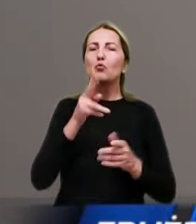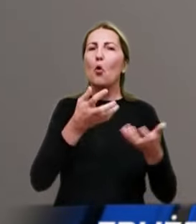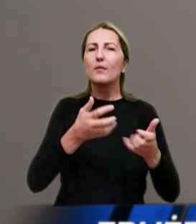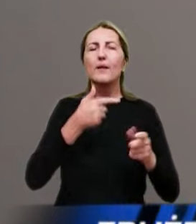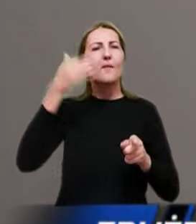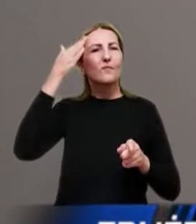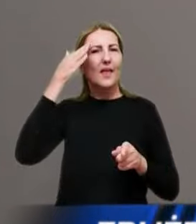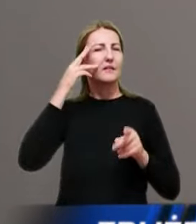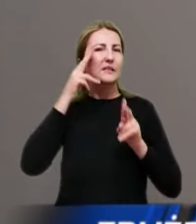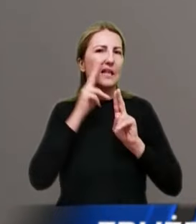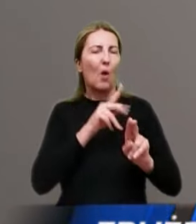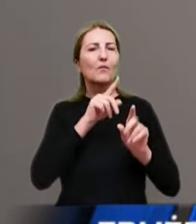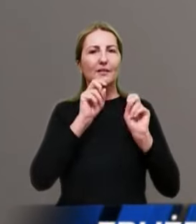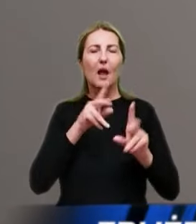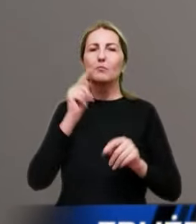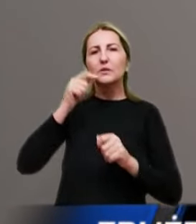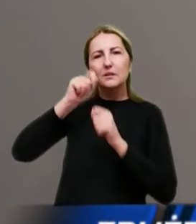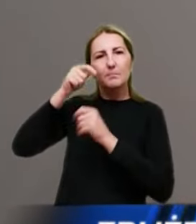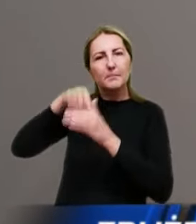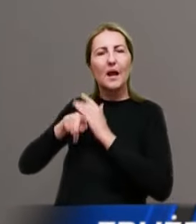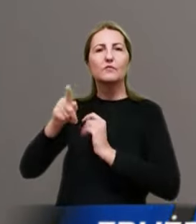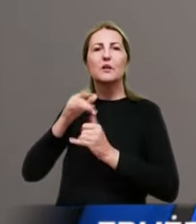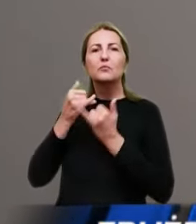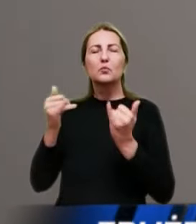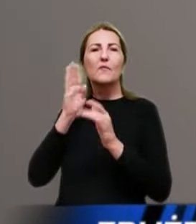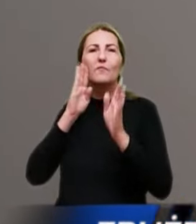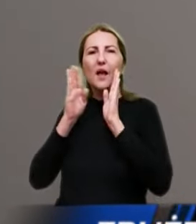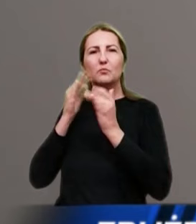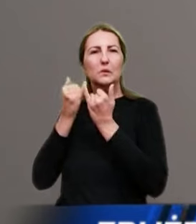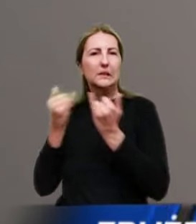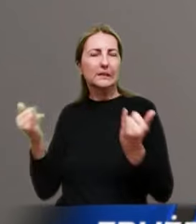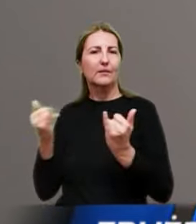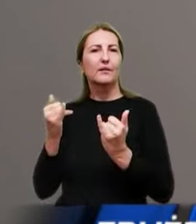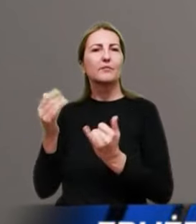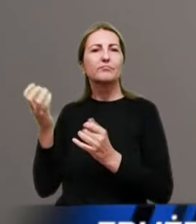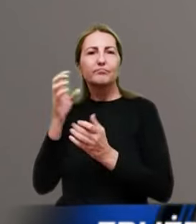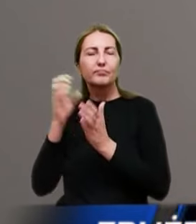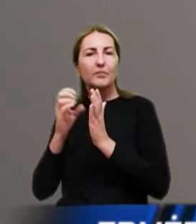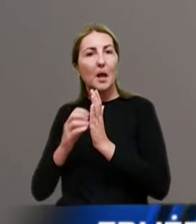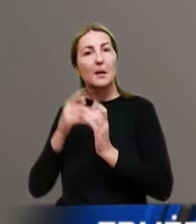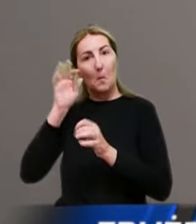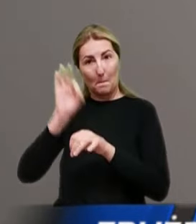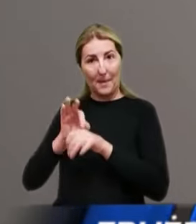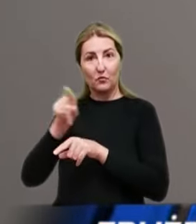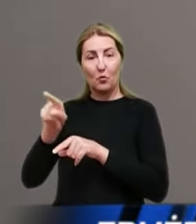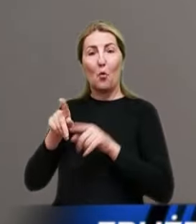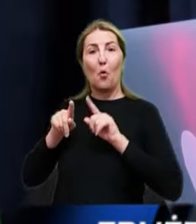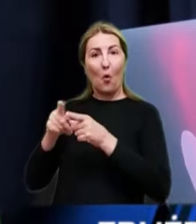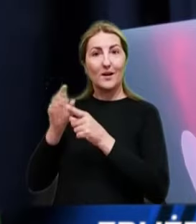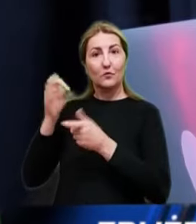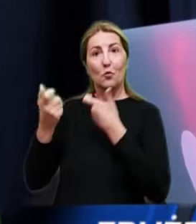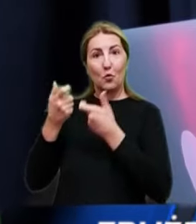oraz profile społecznościowe, na których publikowane są apele o pomoc i przede wszystkim powinniśmy się upewnić, czy organizatorzy udostępniają swój